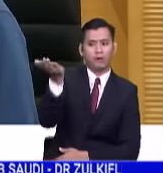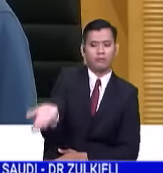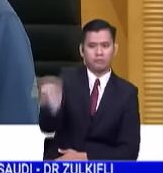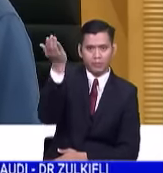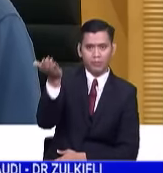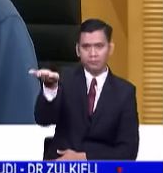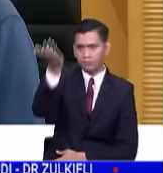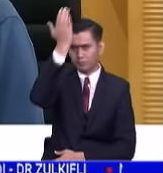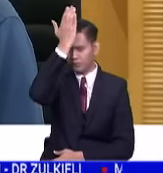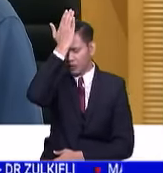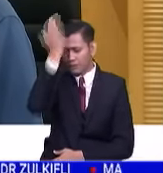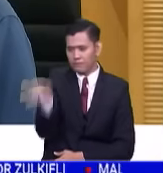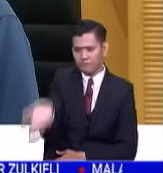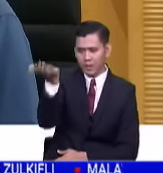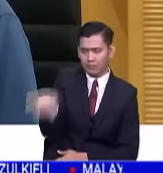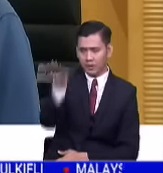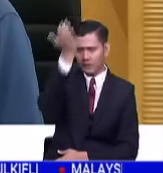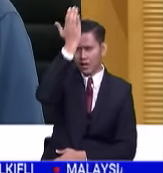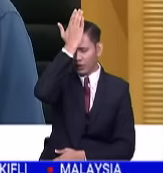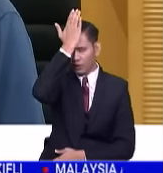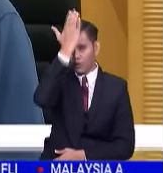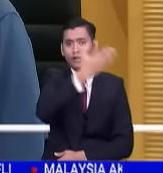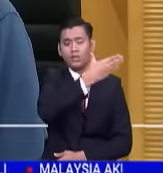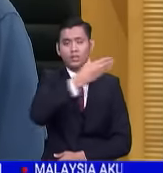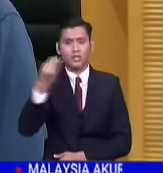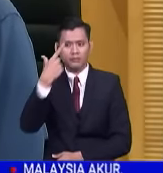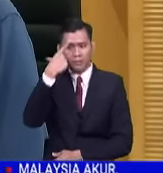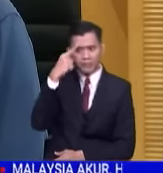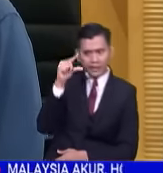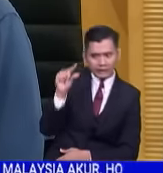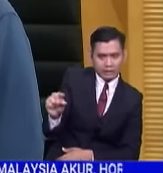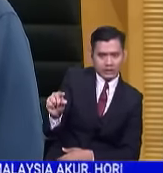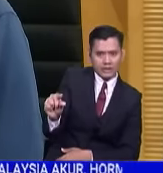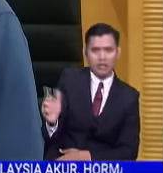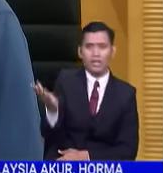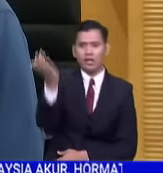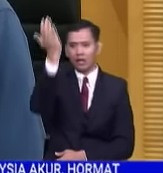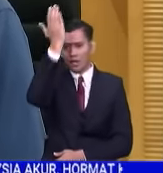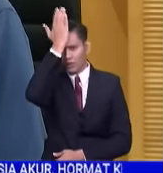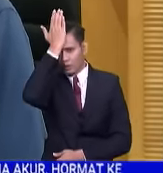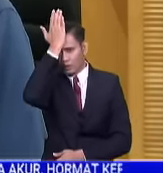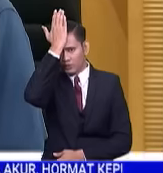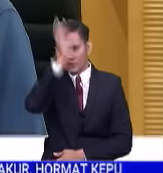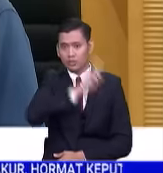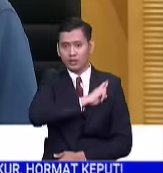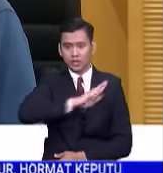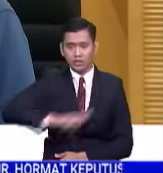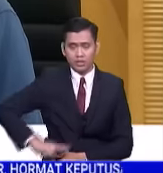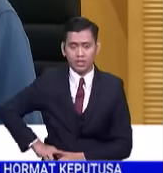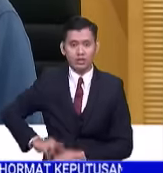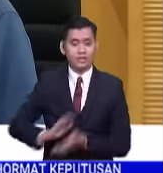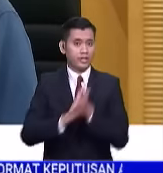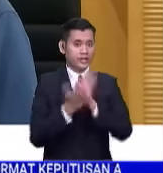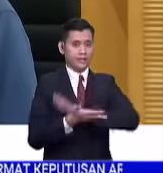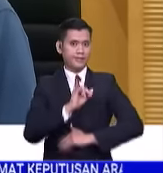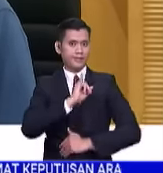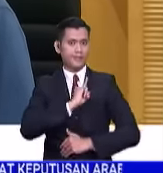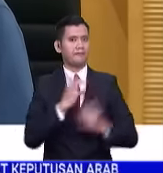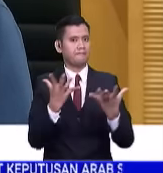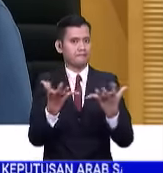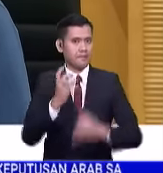kes-kes penghinaan terhadap institusi raja, saya